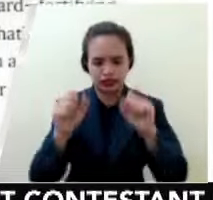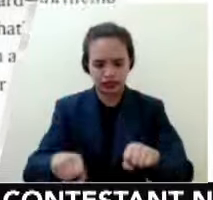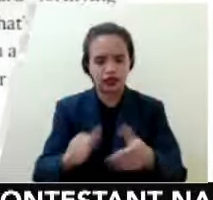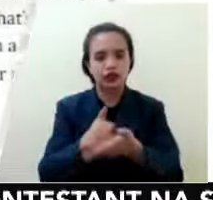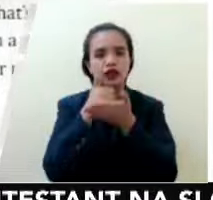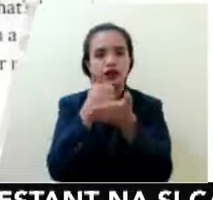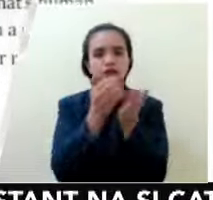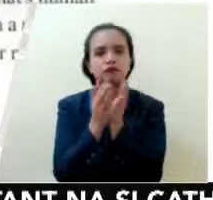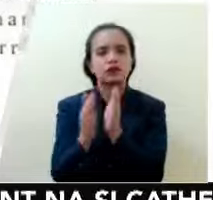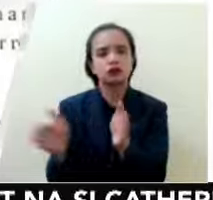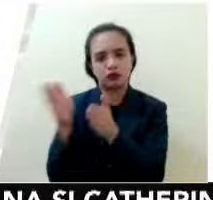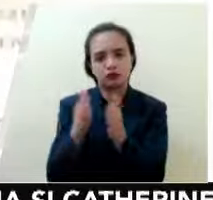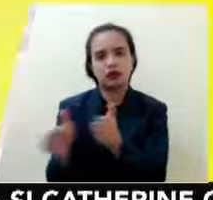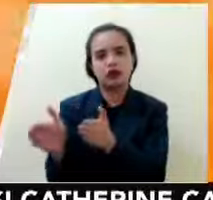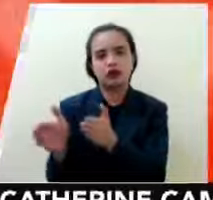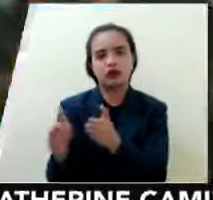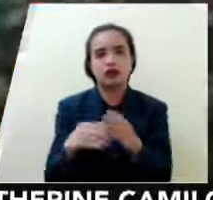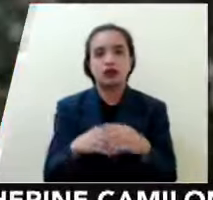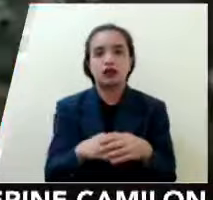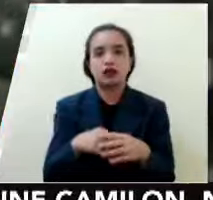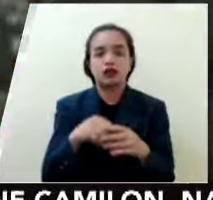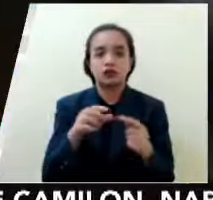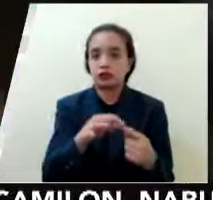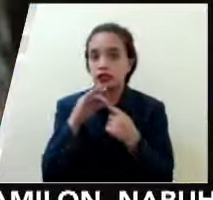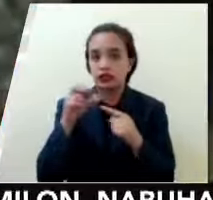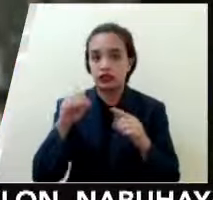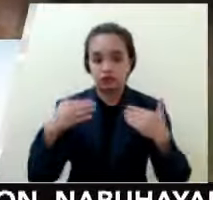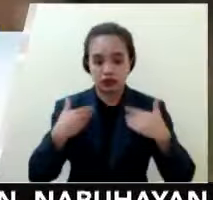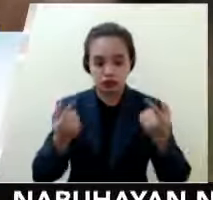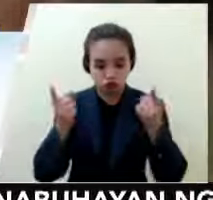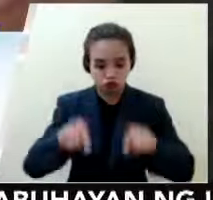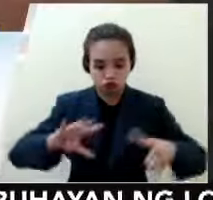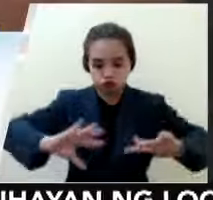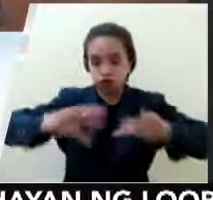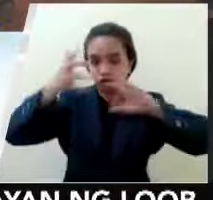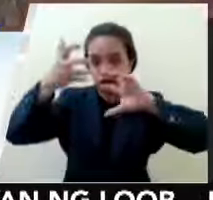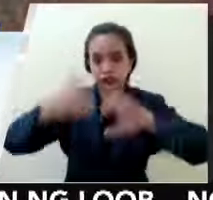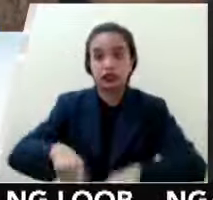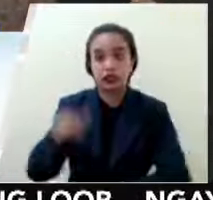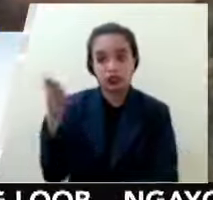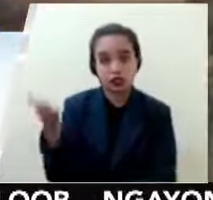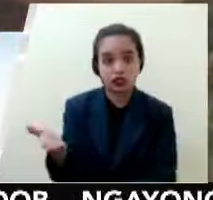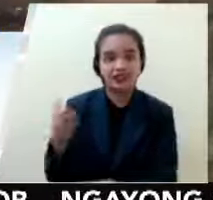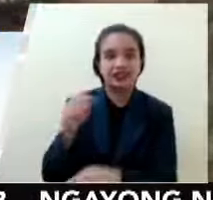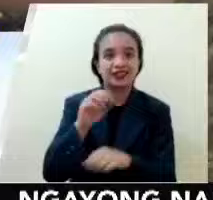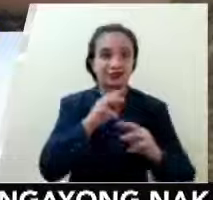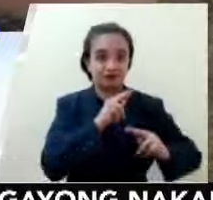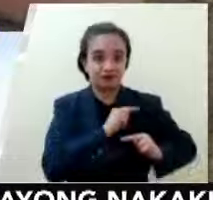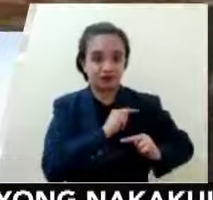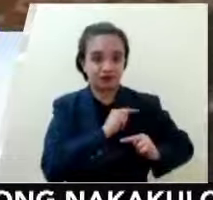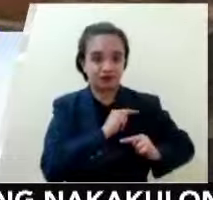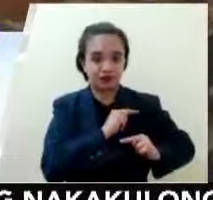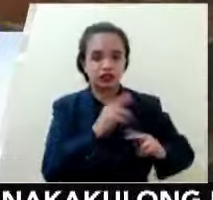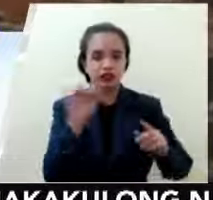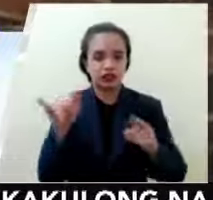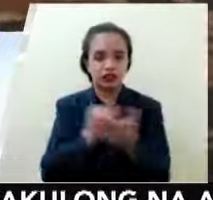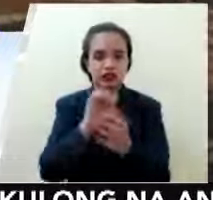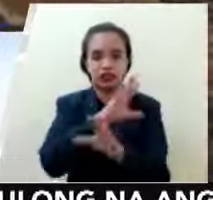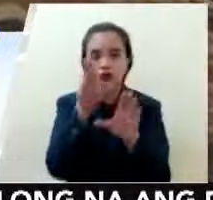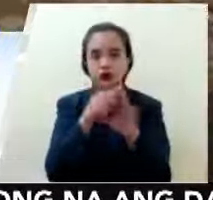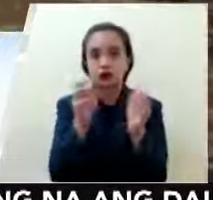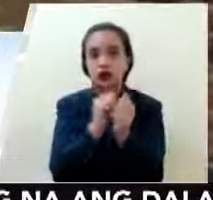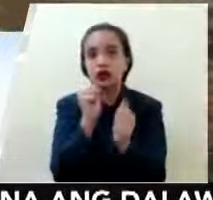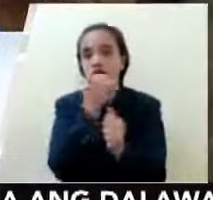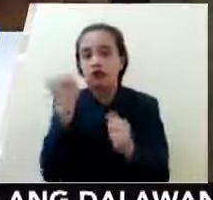lalo na sa oras ng kalamidad. Aktibo si Dong bilang isang reservist. Kamakailan isa si Dong kasama ang ilan pang Philippine